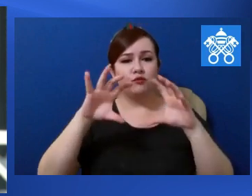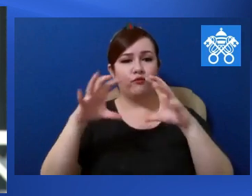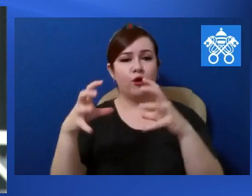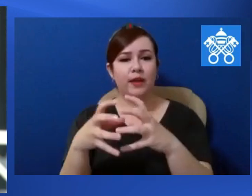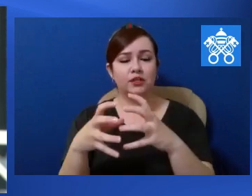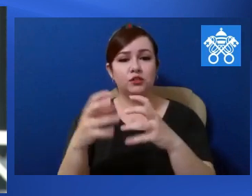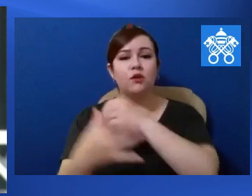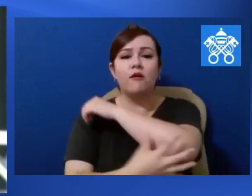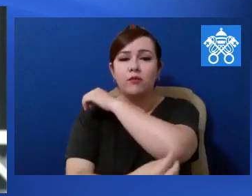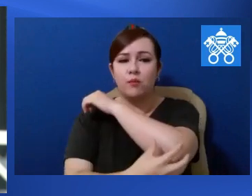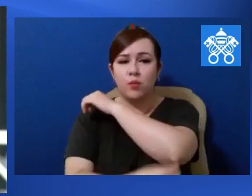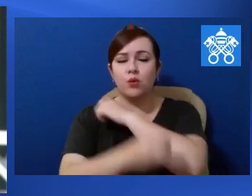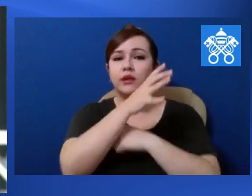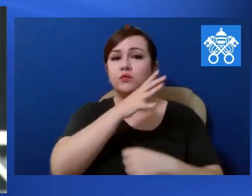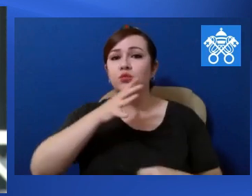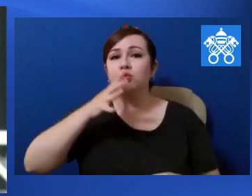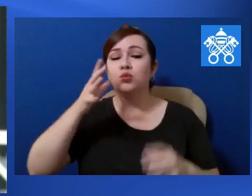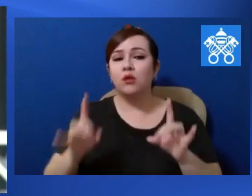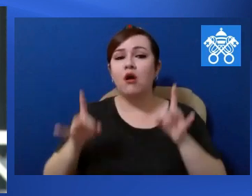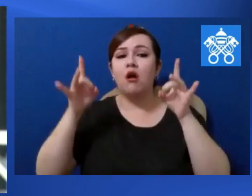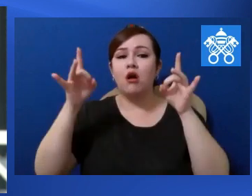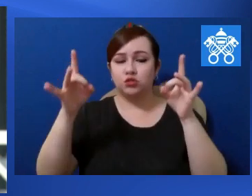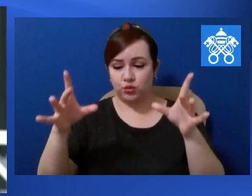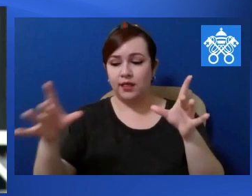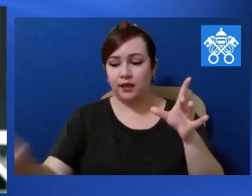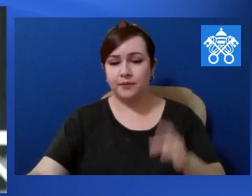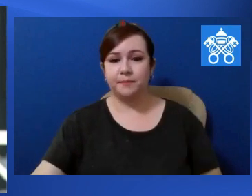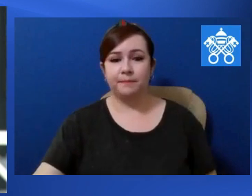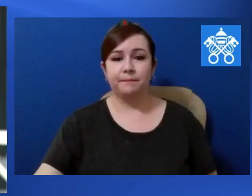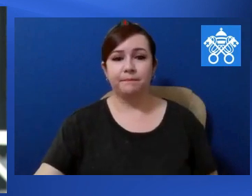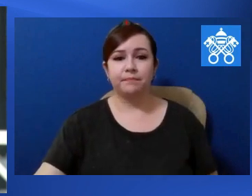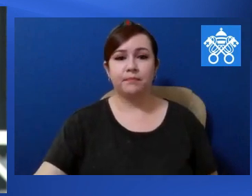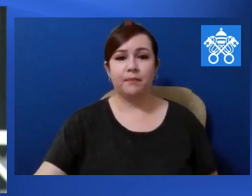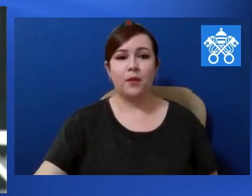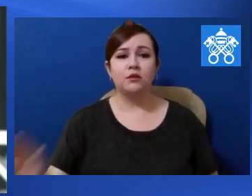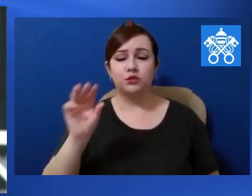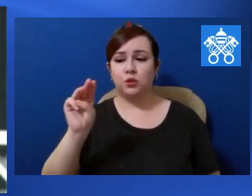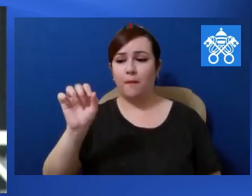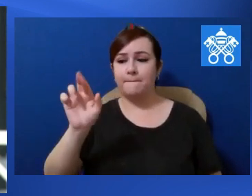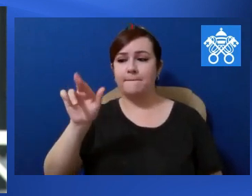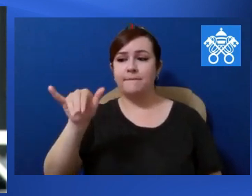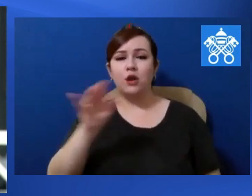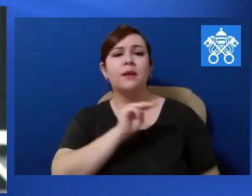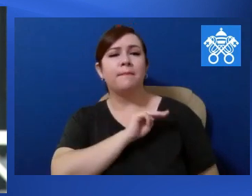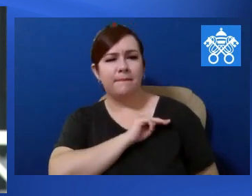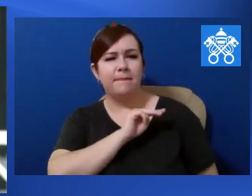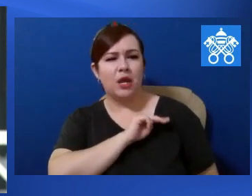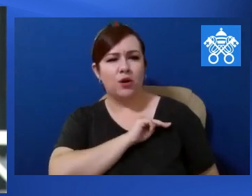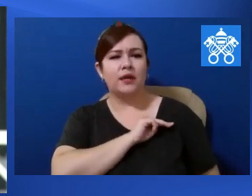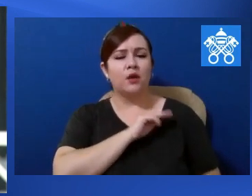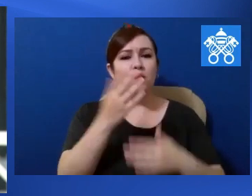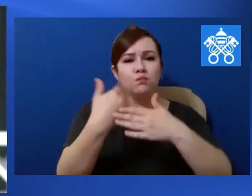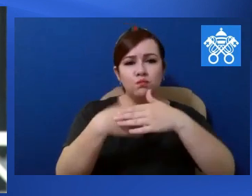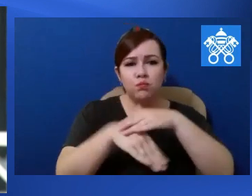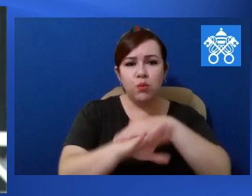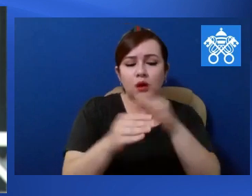Melbourne da genitori emigrati in Australia dalla Scozia. Da ragazza si sentì